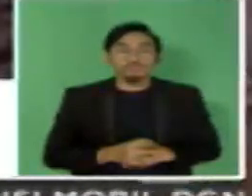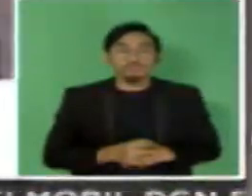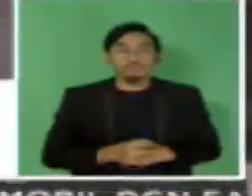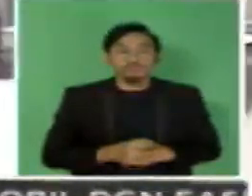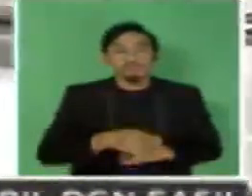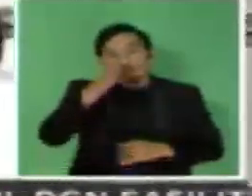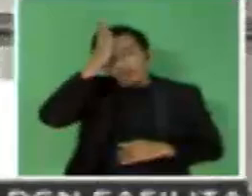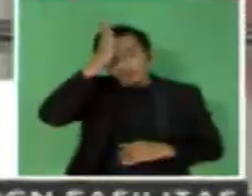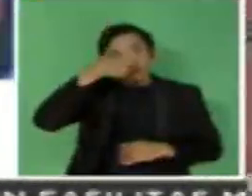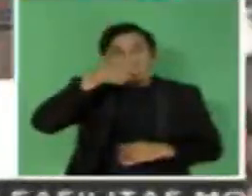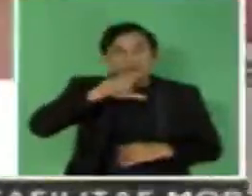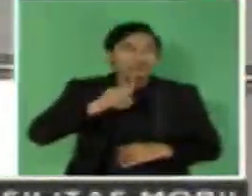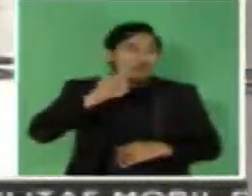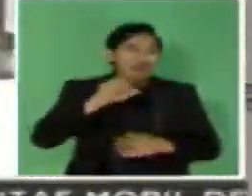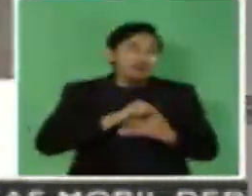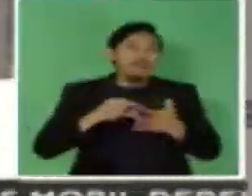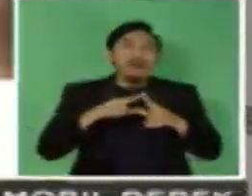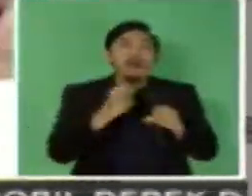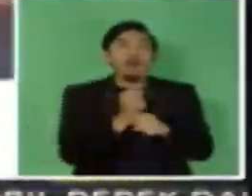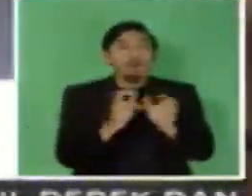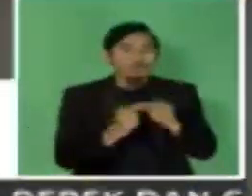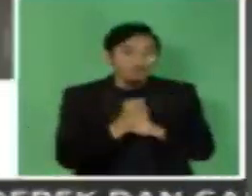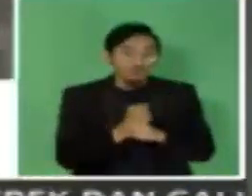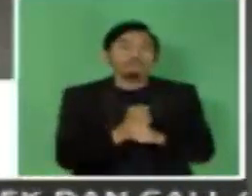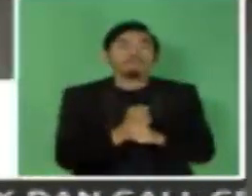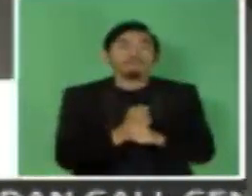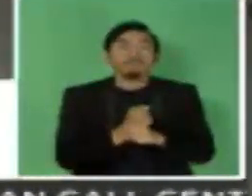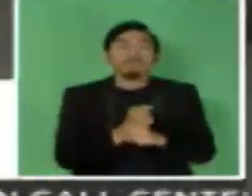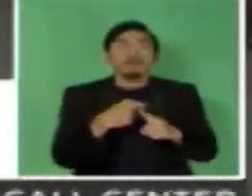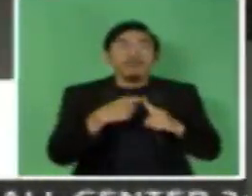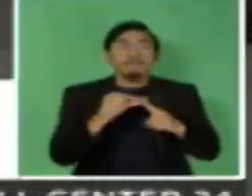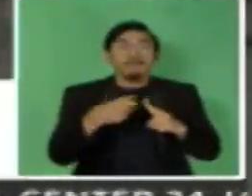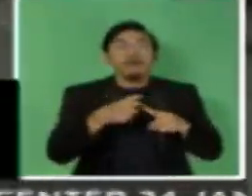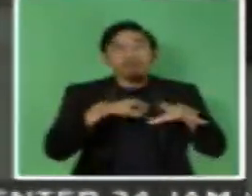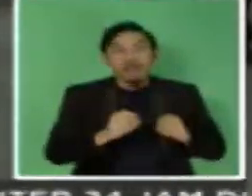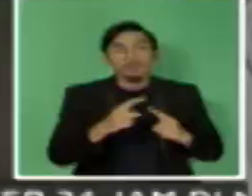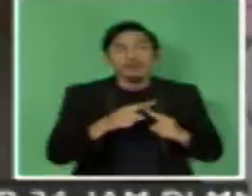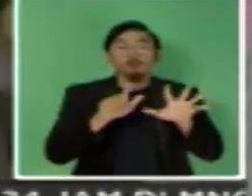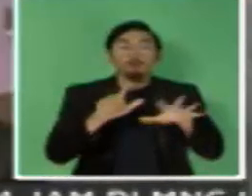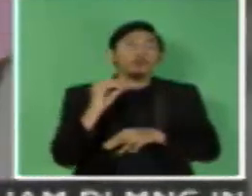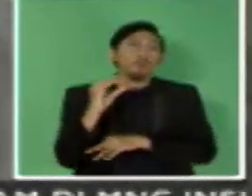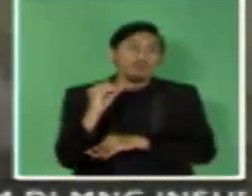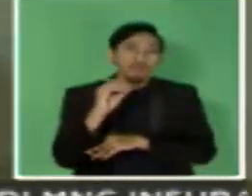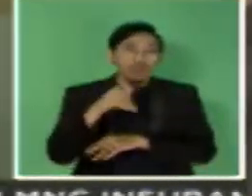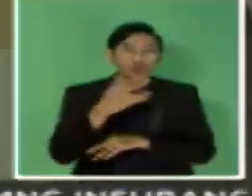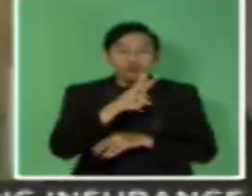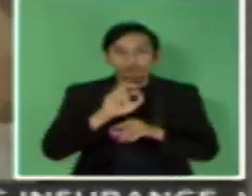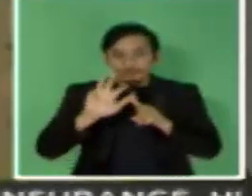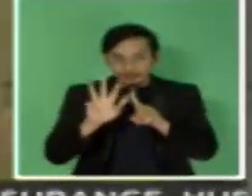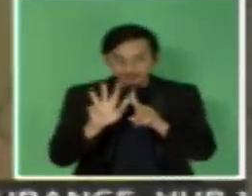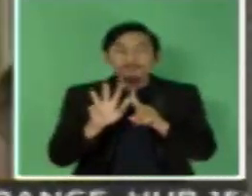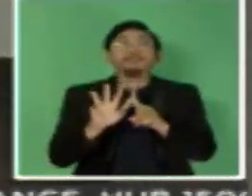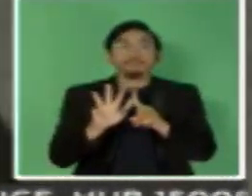Utara Agung Ilmu Mangkunegara terjaring OTT KPK pada 7 Oktober 2019 lalu bersama beberapa orang